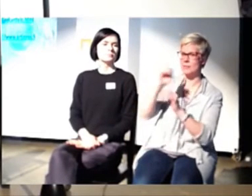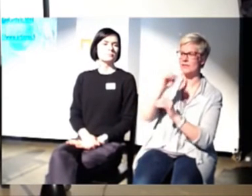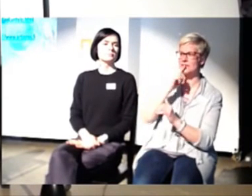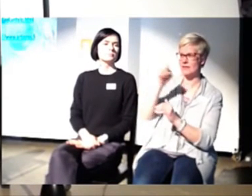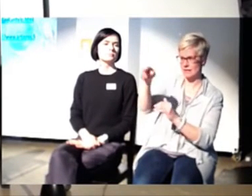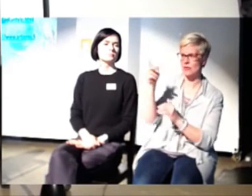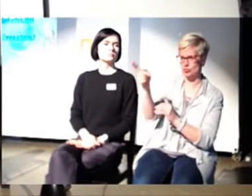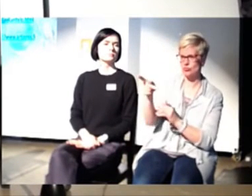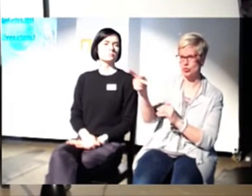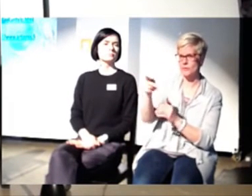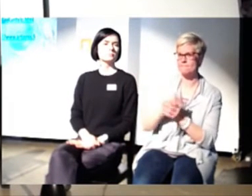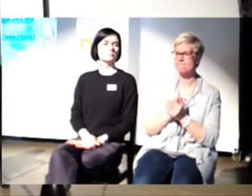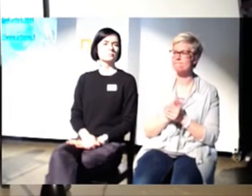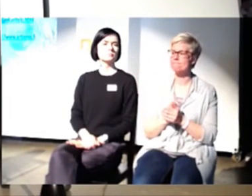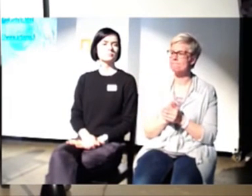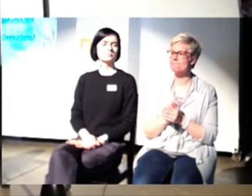vastata